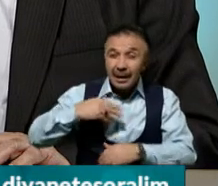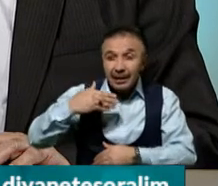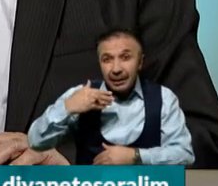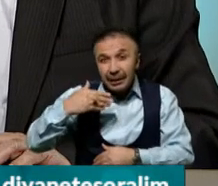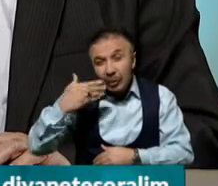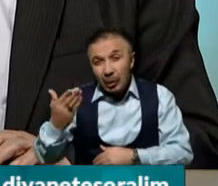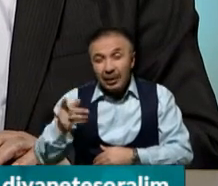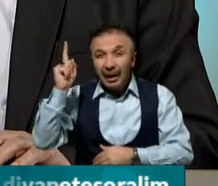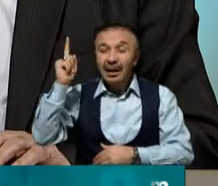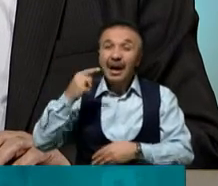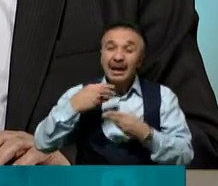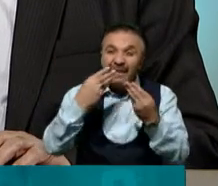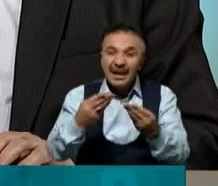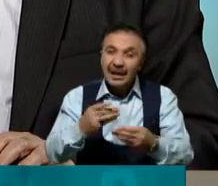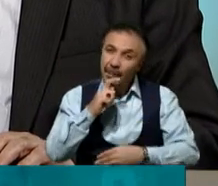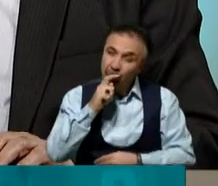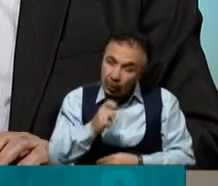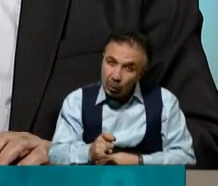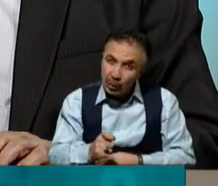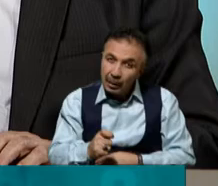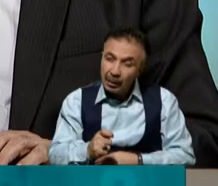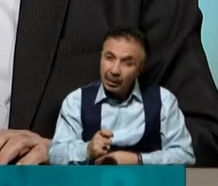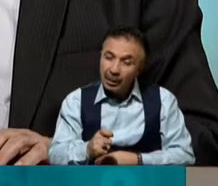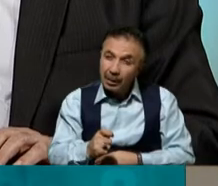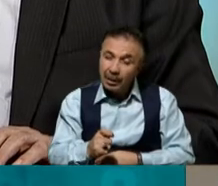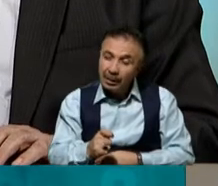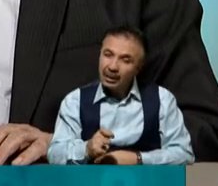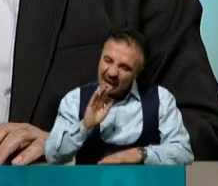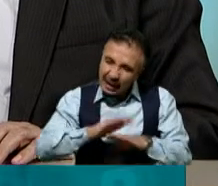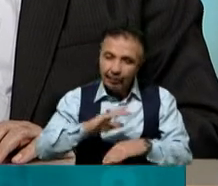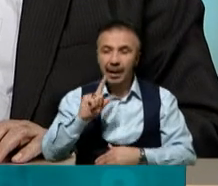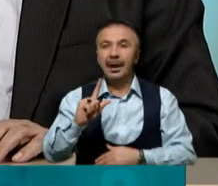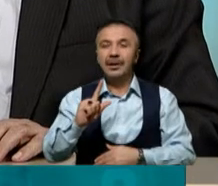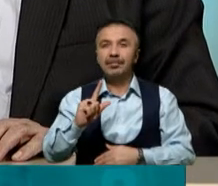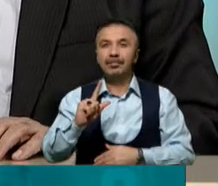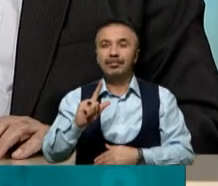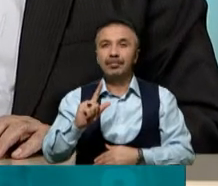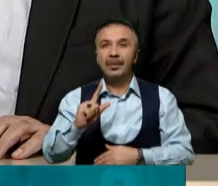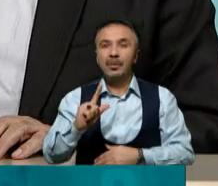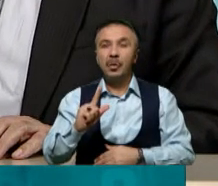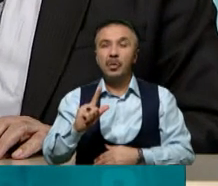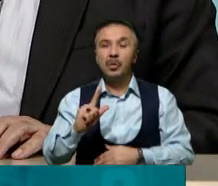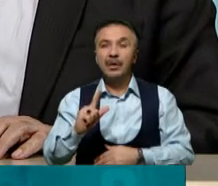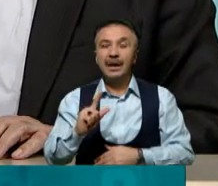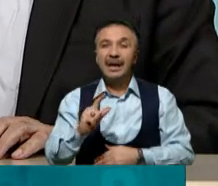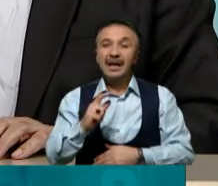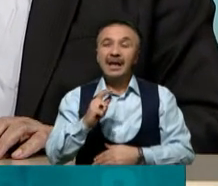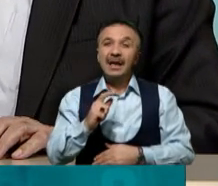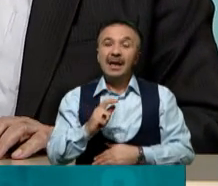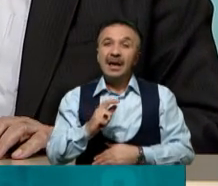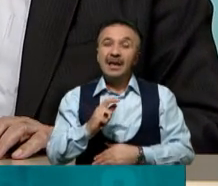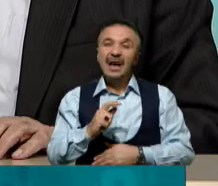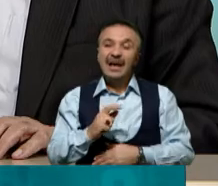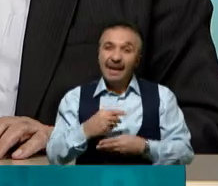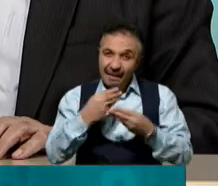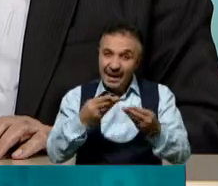bir sözün üzerinde yani ısrarla durmak tabii lazım. Mümkünse verdiğimiz yemini yerine getirmek